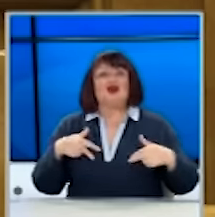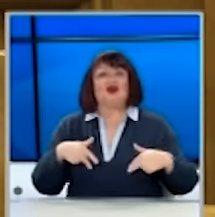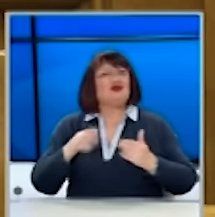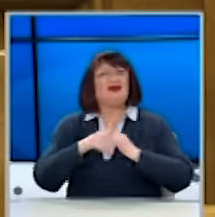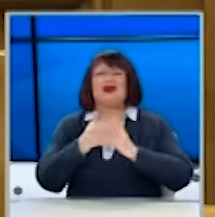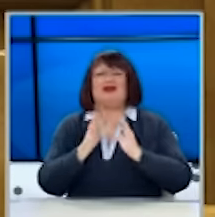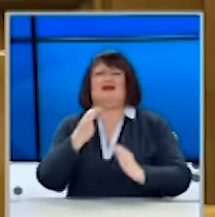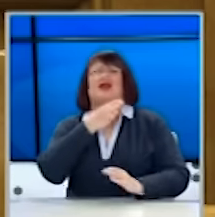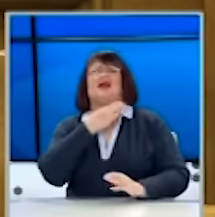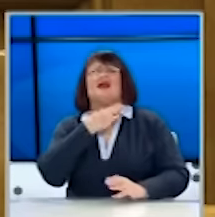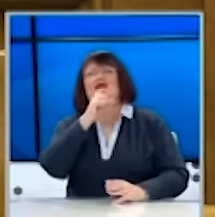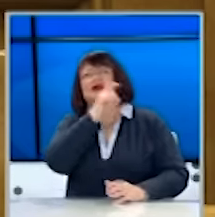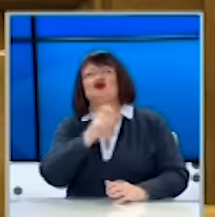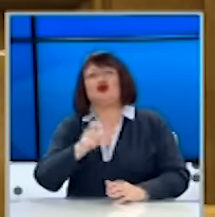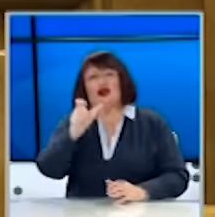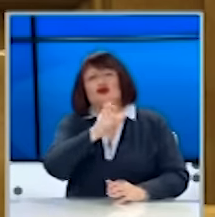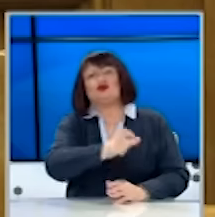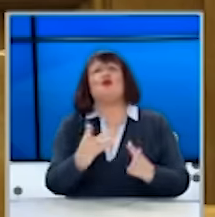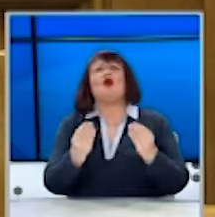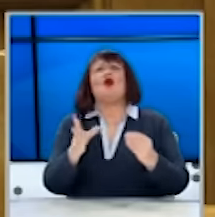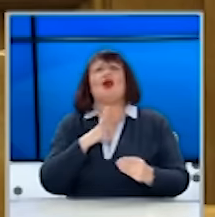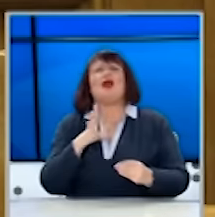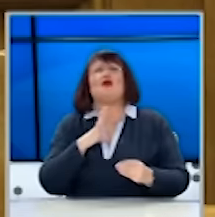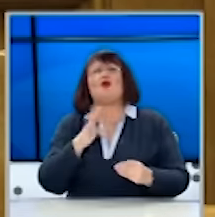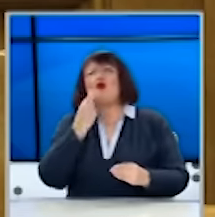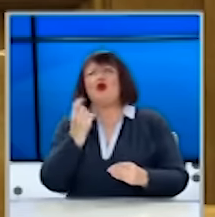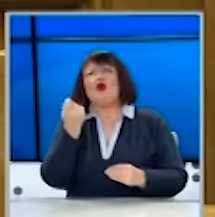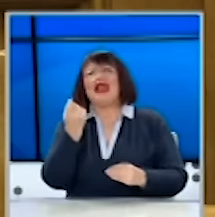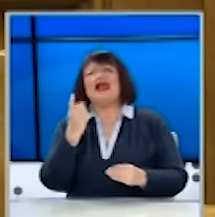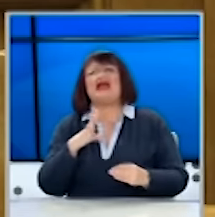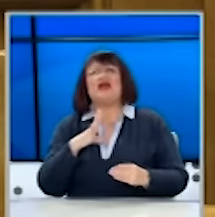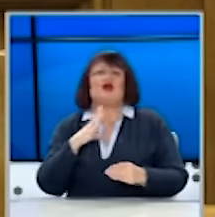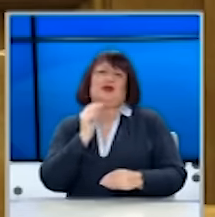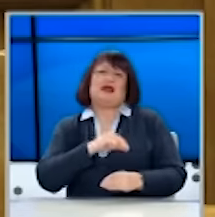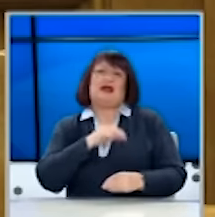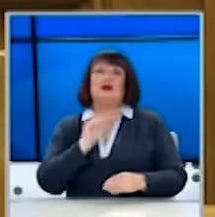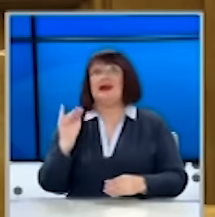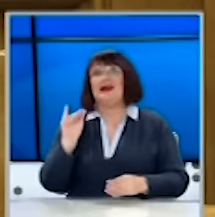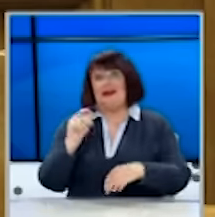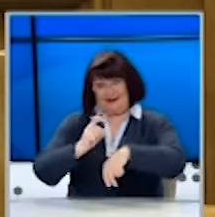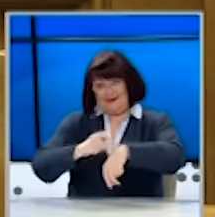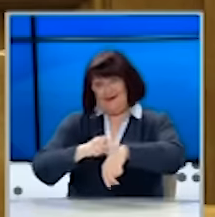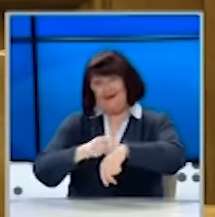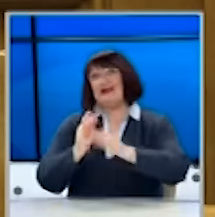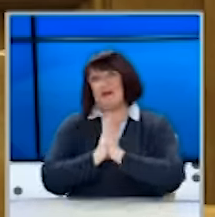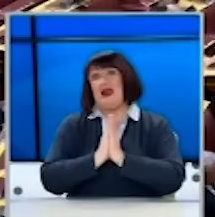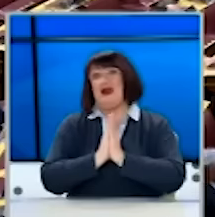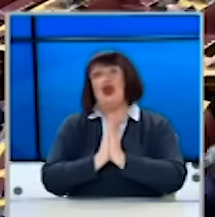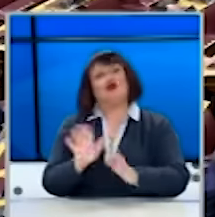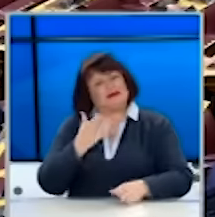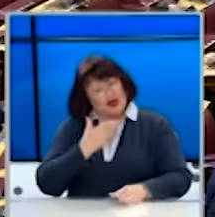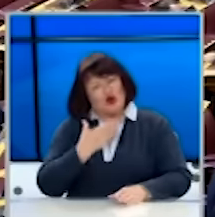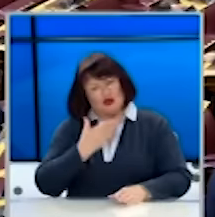τις ανάγκες και τις ζωές των πολλών για τα κέρδη των λίγων. Κύριε Πρόεδρε, το χρόνο λίγο να προσθέσω.